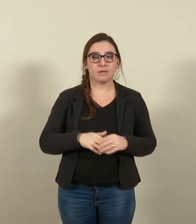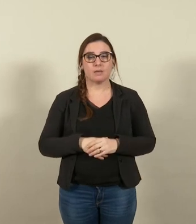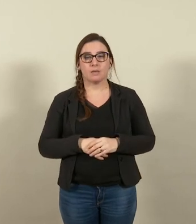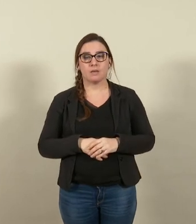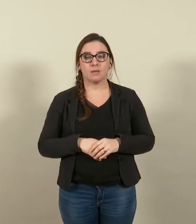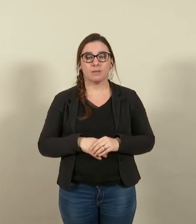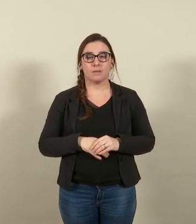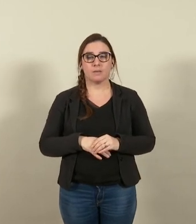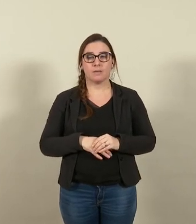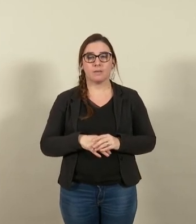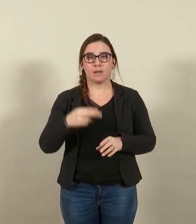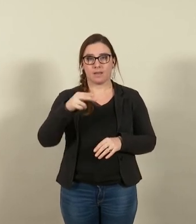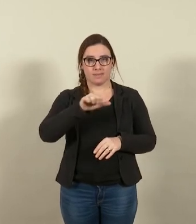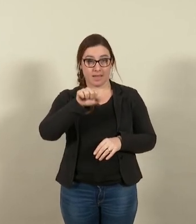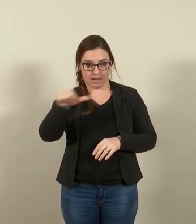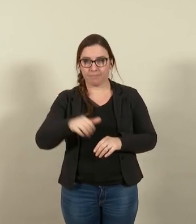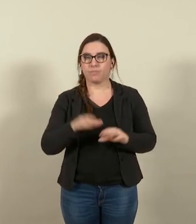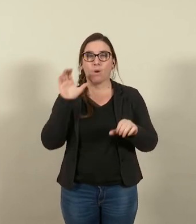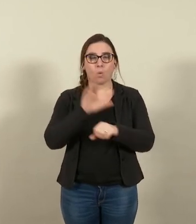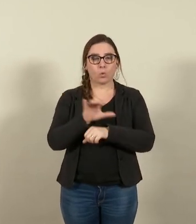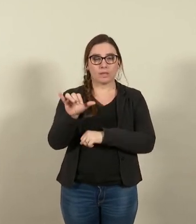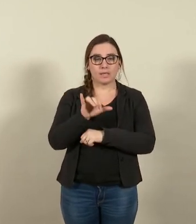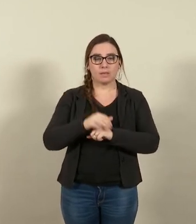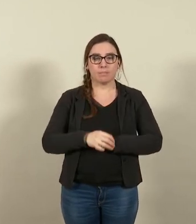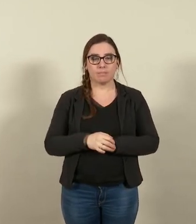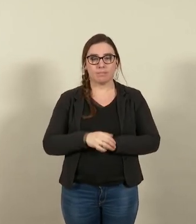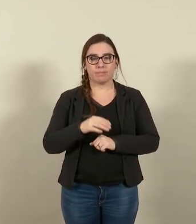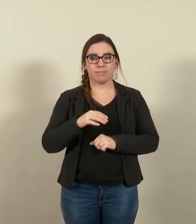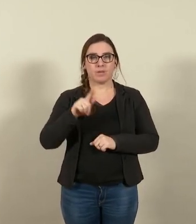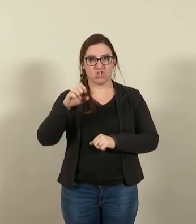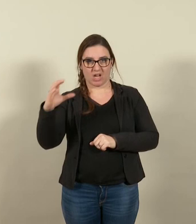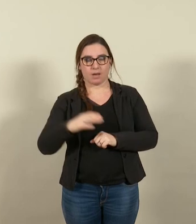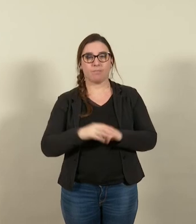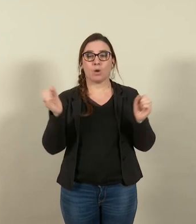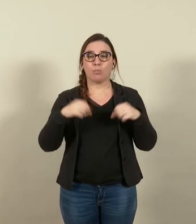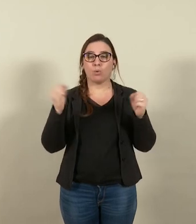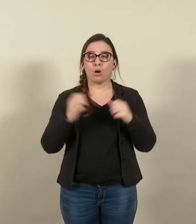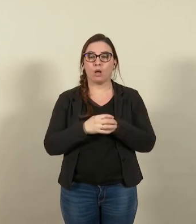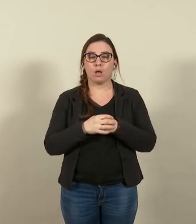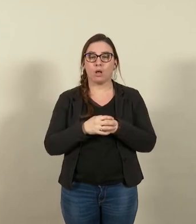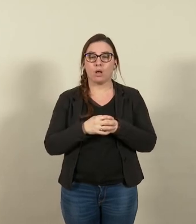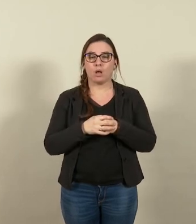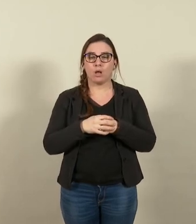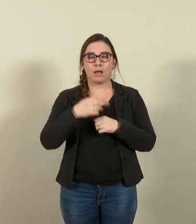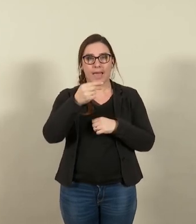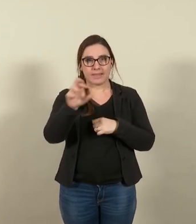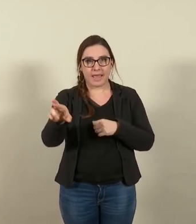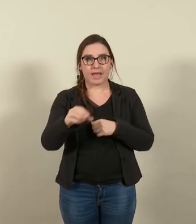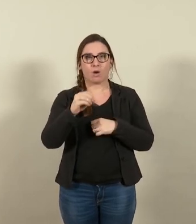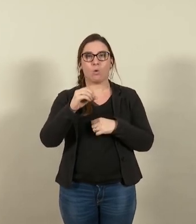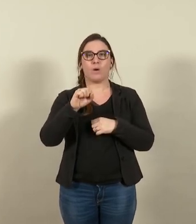euh NASA qui vote contre check qui vote pour NR